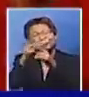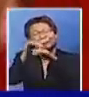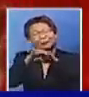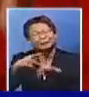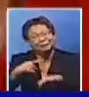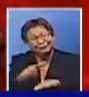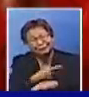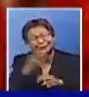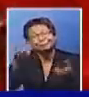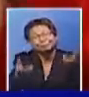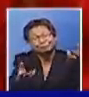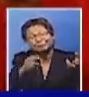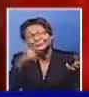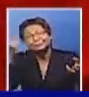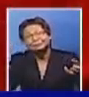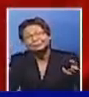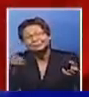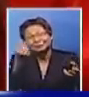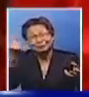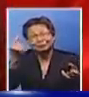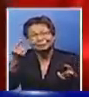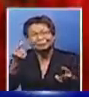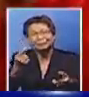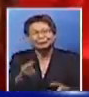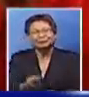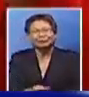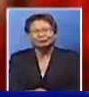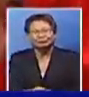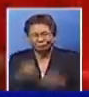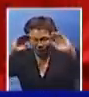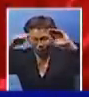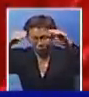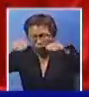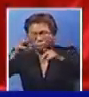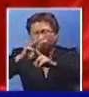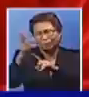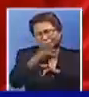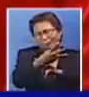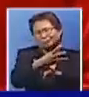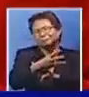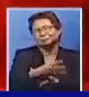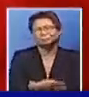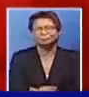kita yang sering mengambil kepedulian terhadap kebajikan mereka.